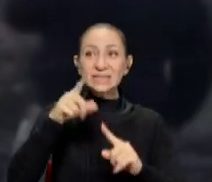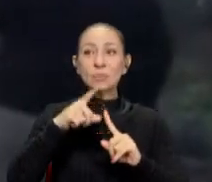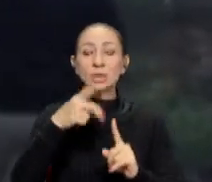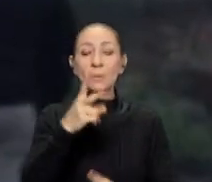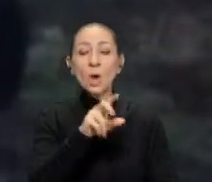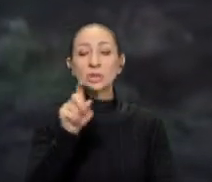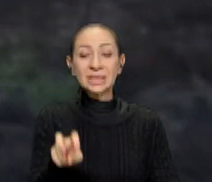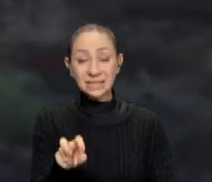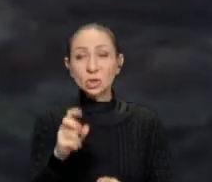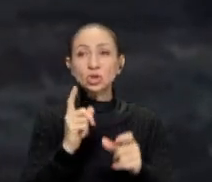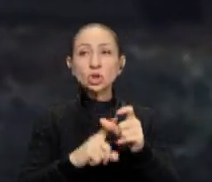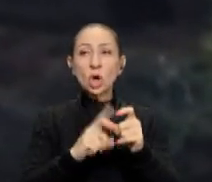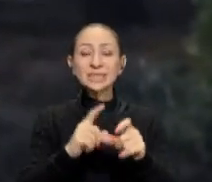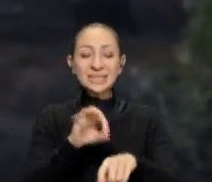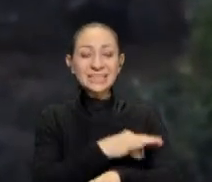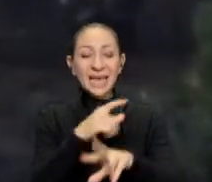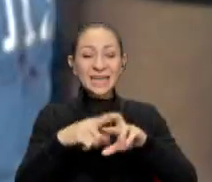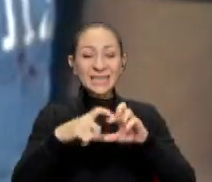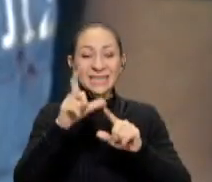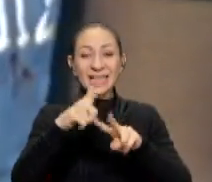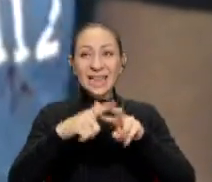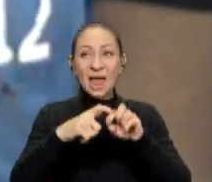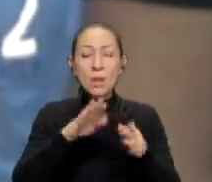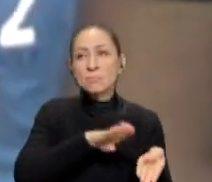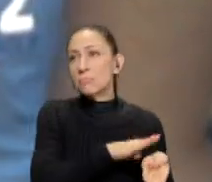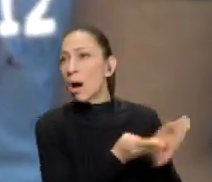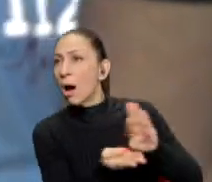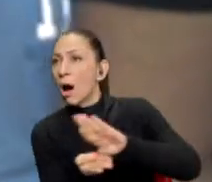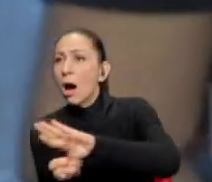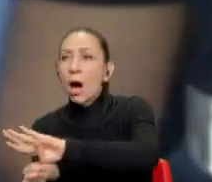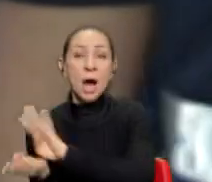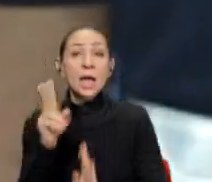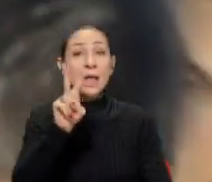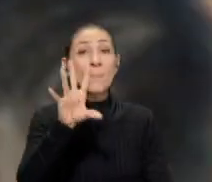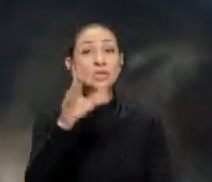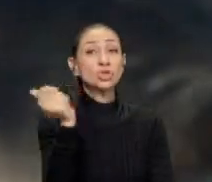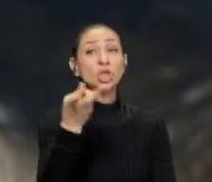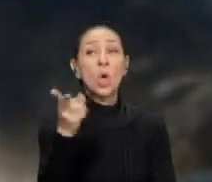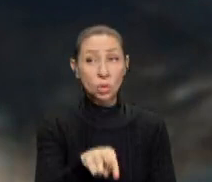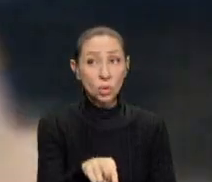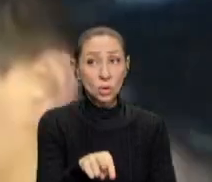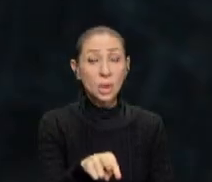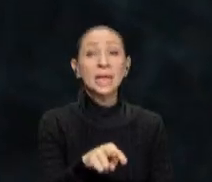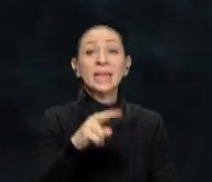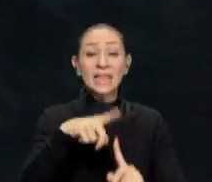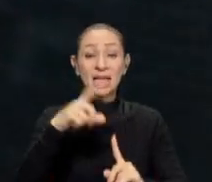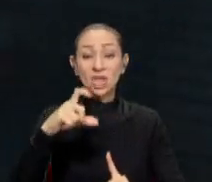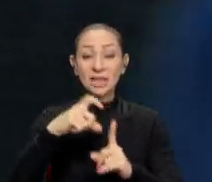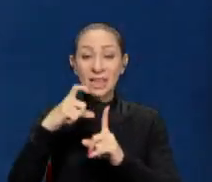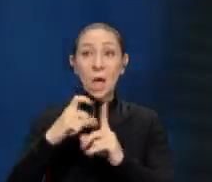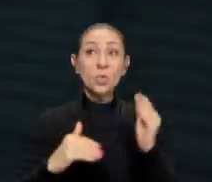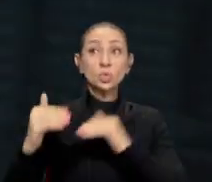Temmuz 2018'de Çorlu Sarılar'da raydan çıktı. Vagonları devrildi. 25 kişi hayatını kaybetti. TCDD